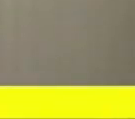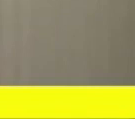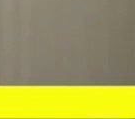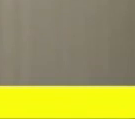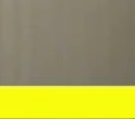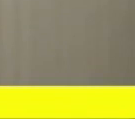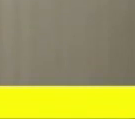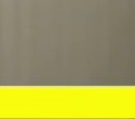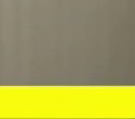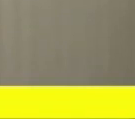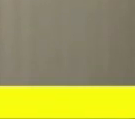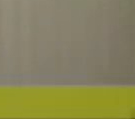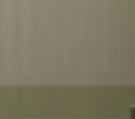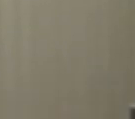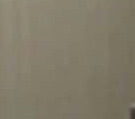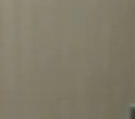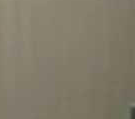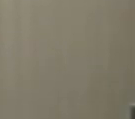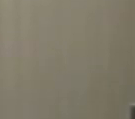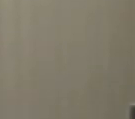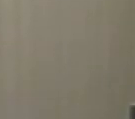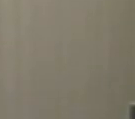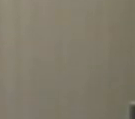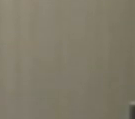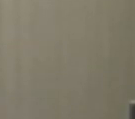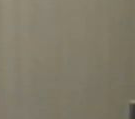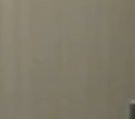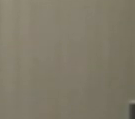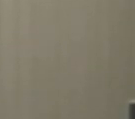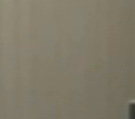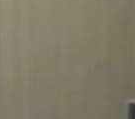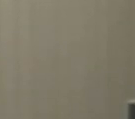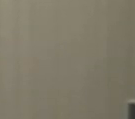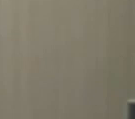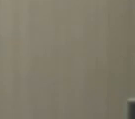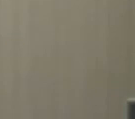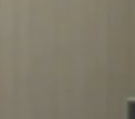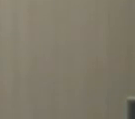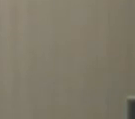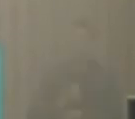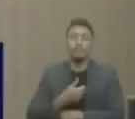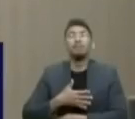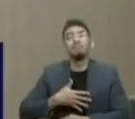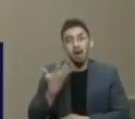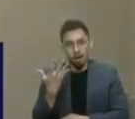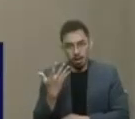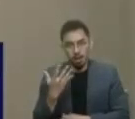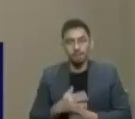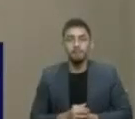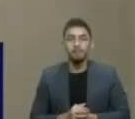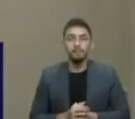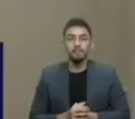Pelakunya suaminya sendiri, ya, dan diketahui oleh anak-anak dari korban